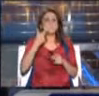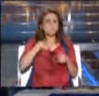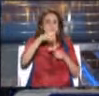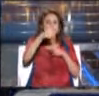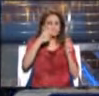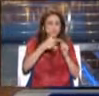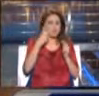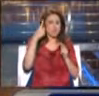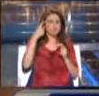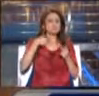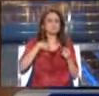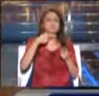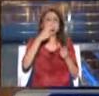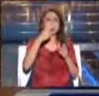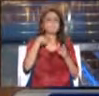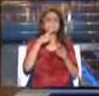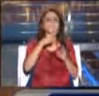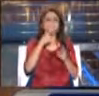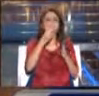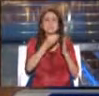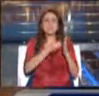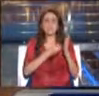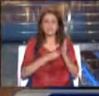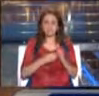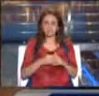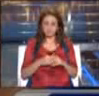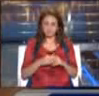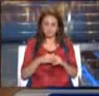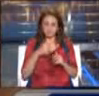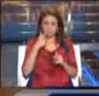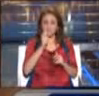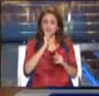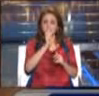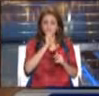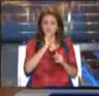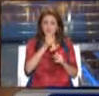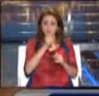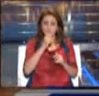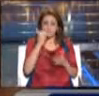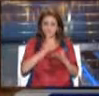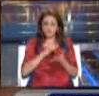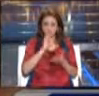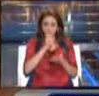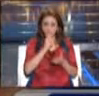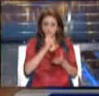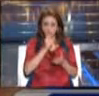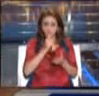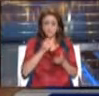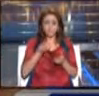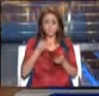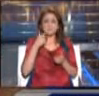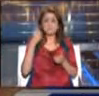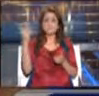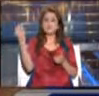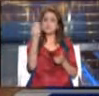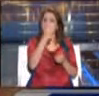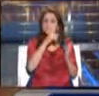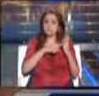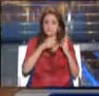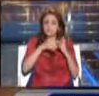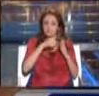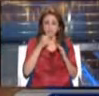ايه؟ بدايه ان الاعلام الرياضي مش ما بيتحملوش بس الاعلاميين، انما الاعلام الرياضي بيتحمله اطراف كتيره جدا،